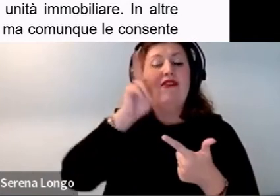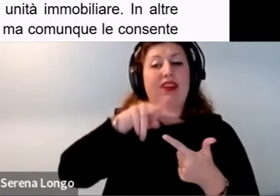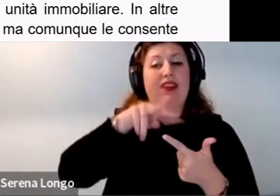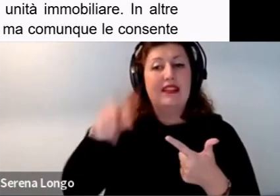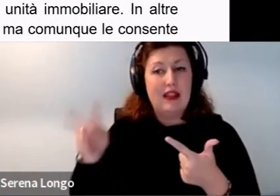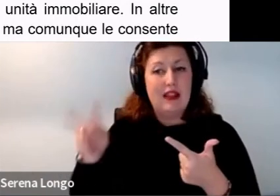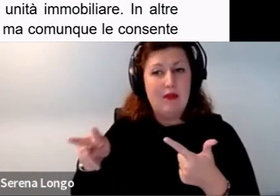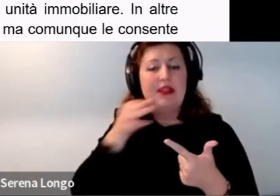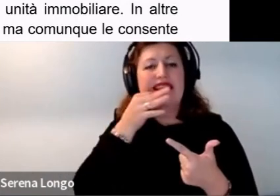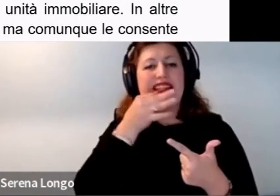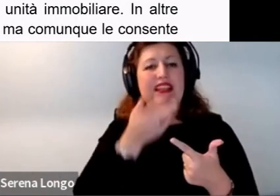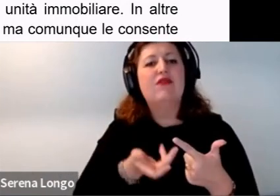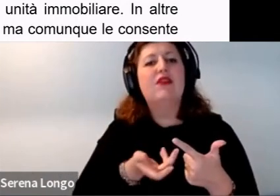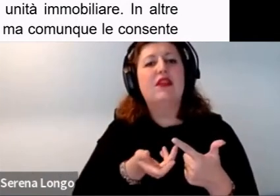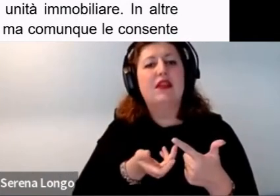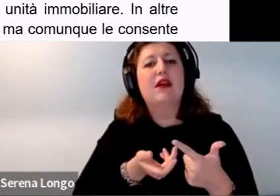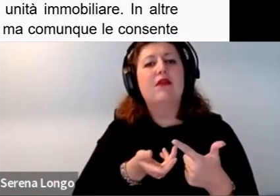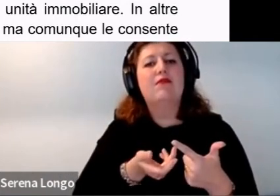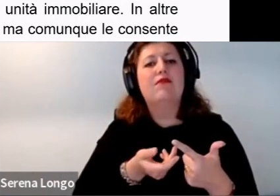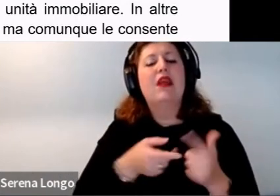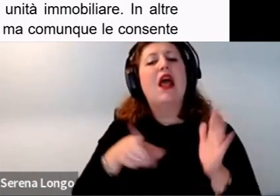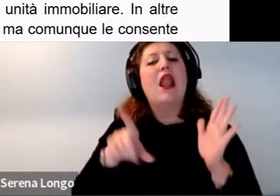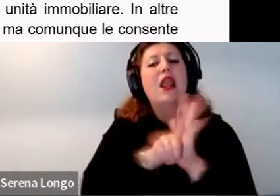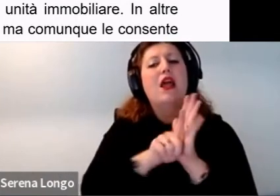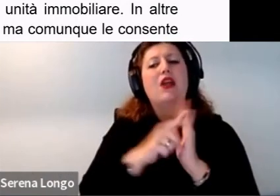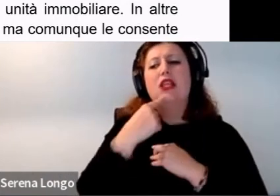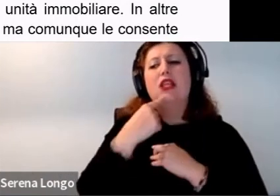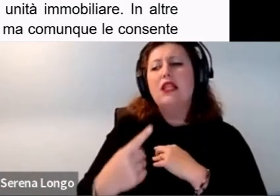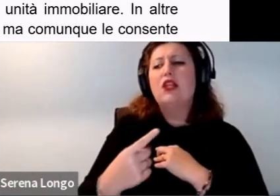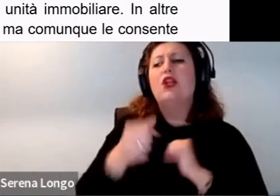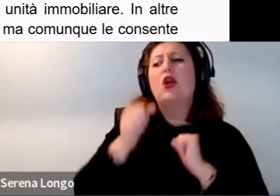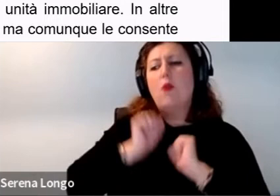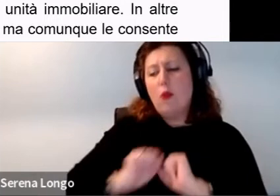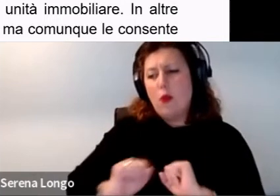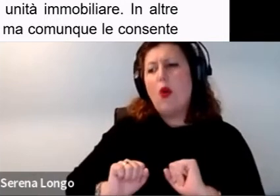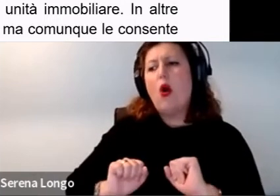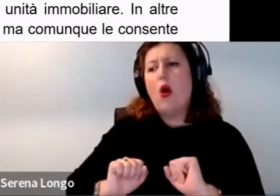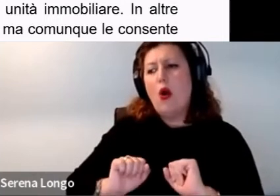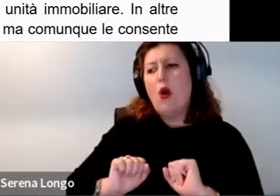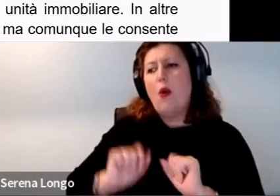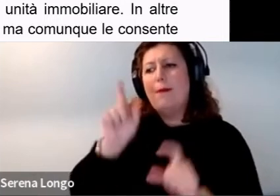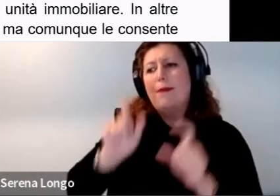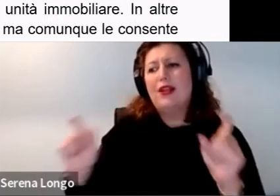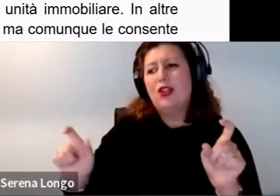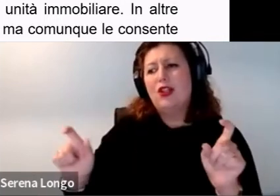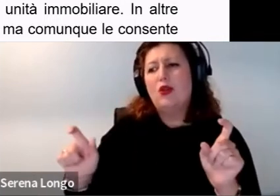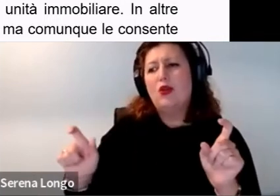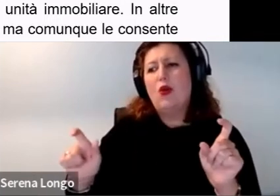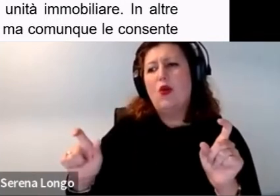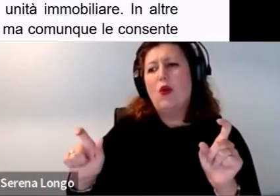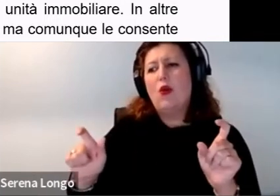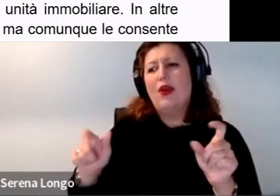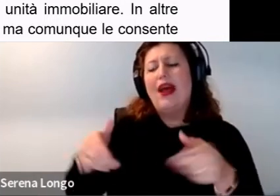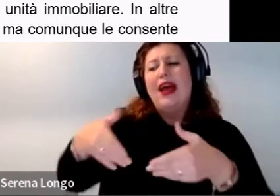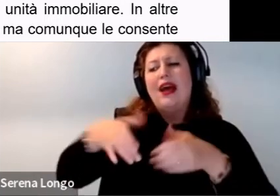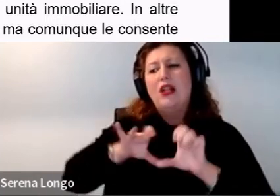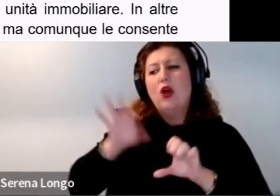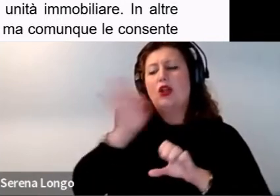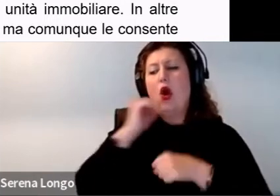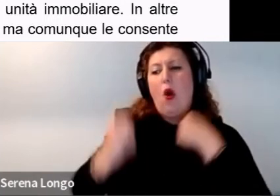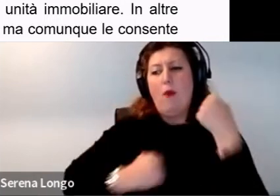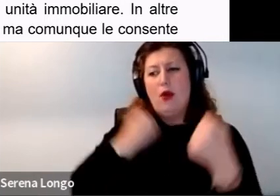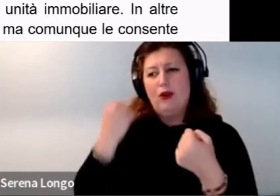con questo termine il legislatore intende la possibilità anche da parte di persone con ridotta o impedita capacità